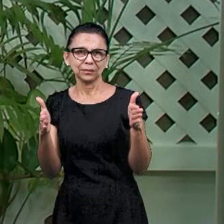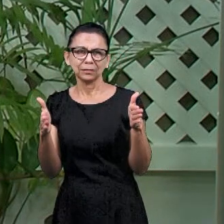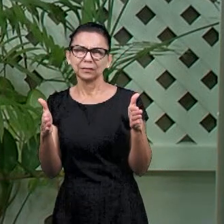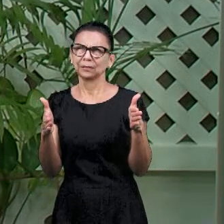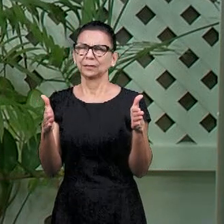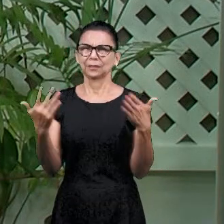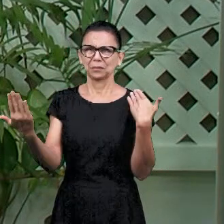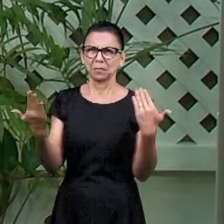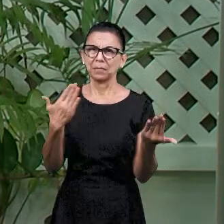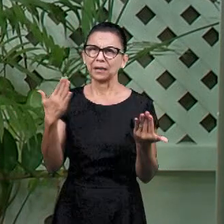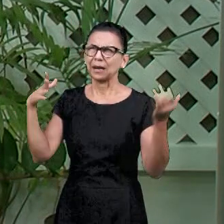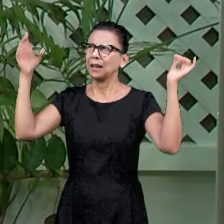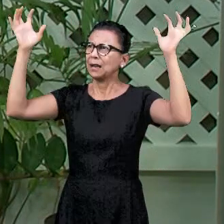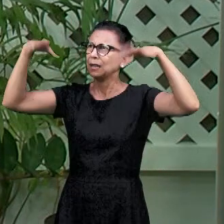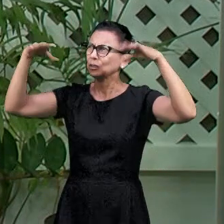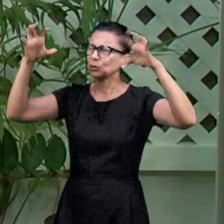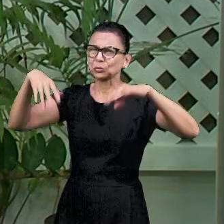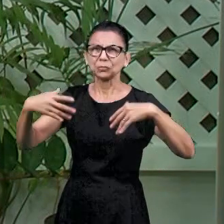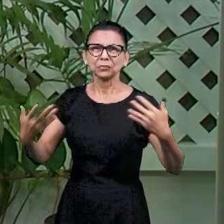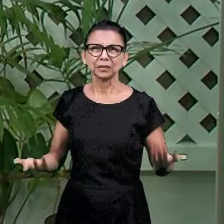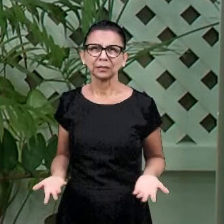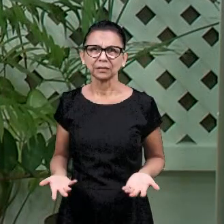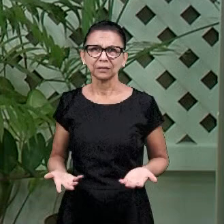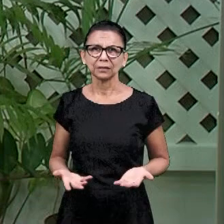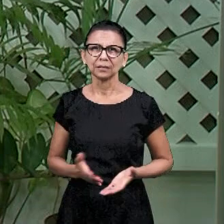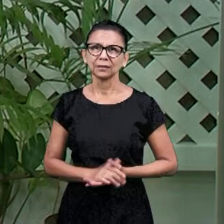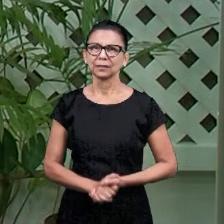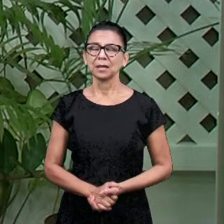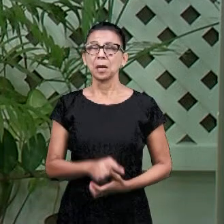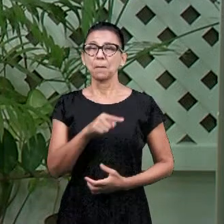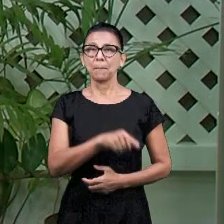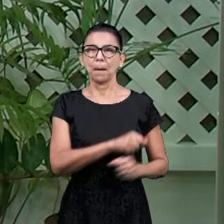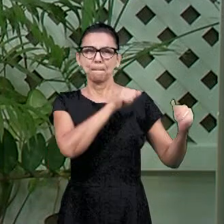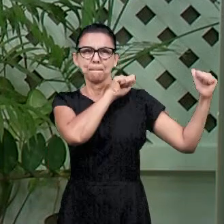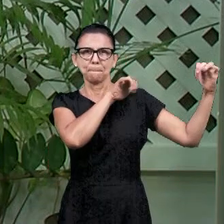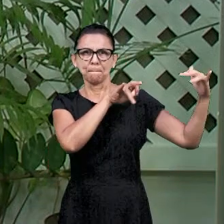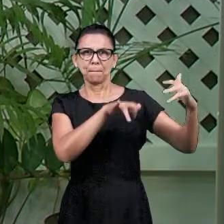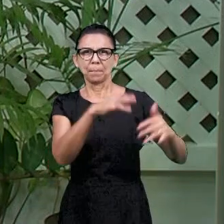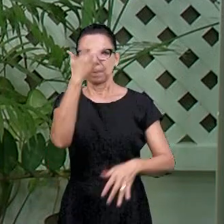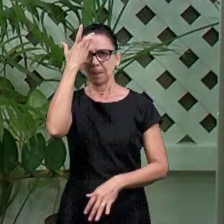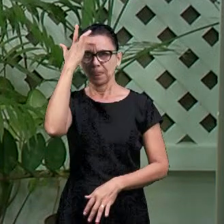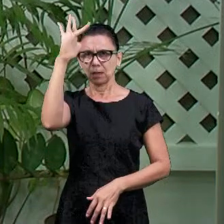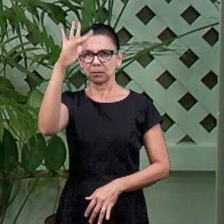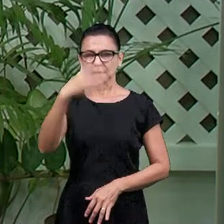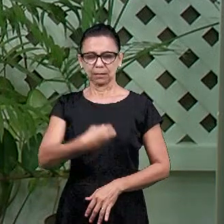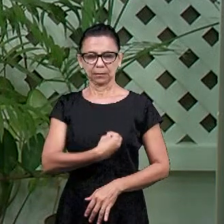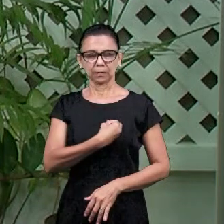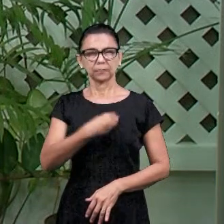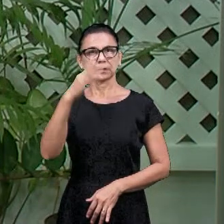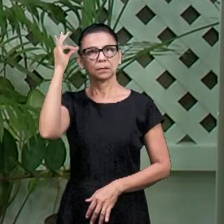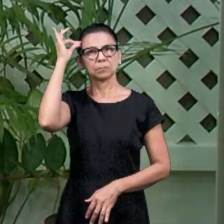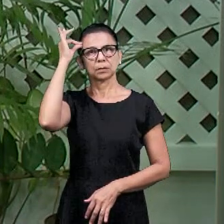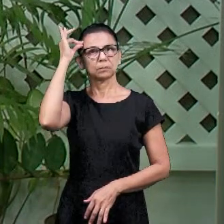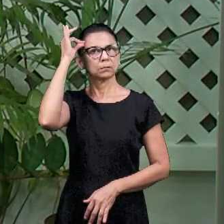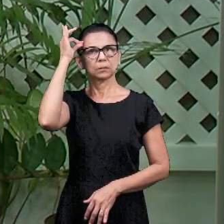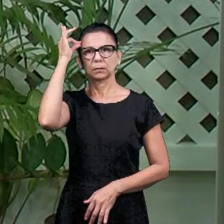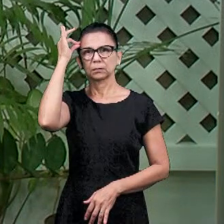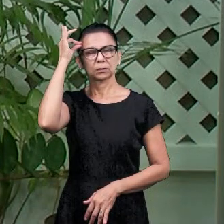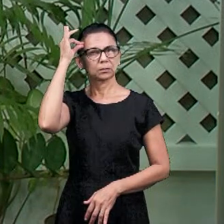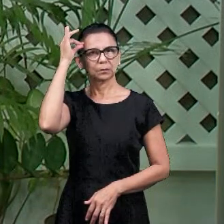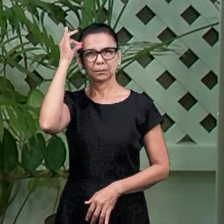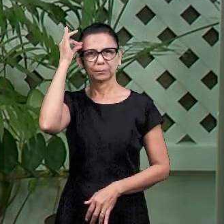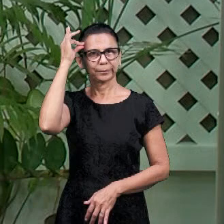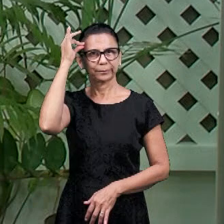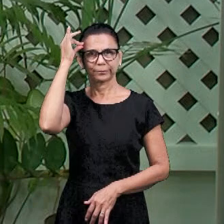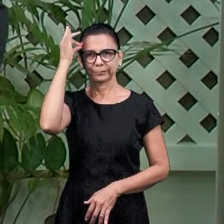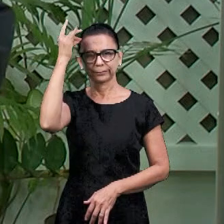Et le jument, il a crié, donc il va pleuvoir. La foule connaît tout, mais elle ne sait pas la vie spirituelle. Elle ne